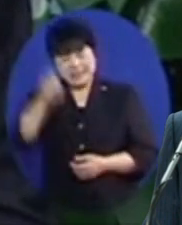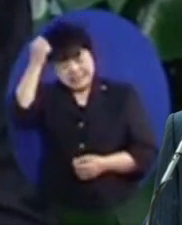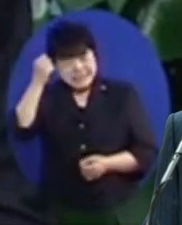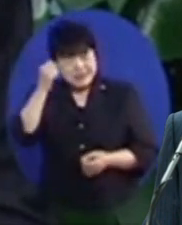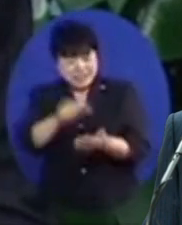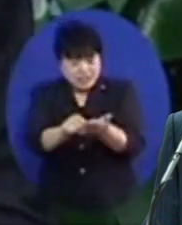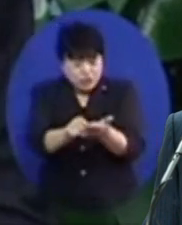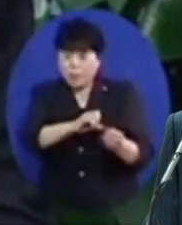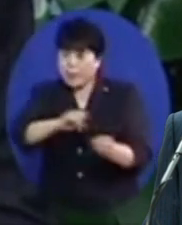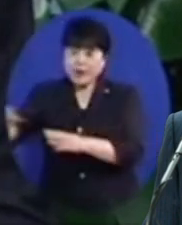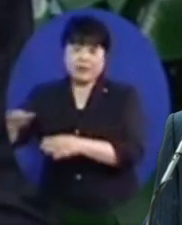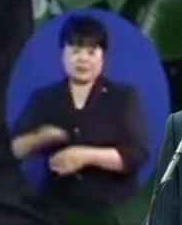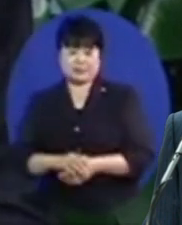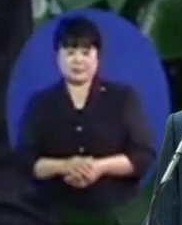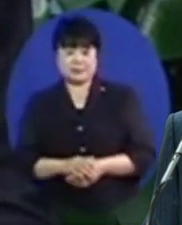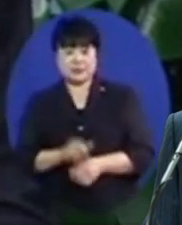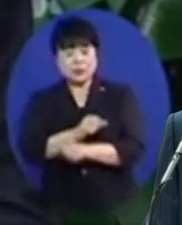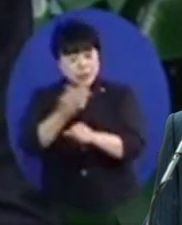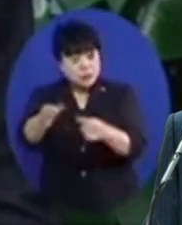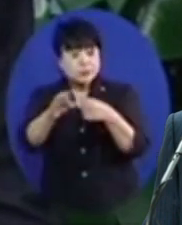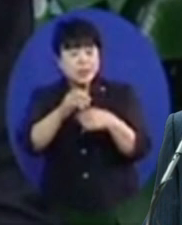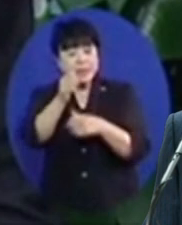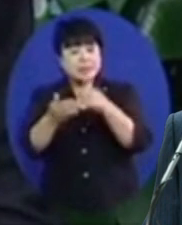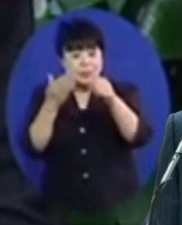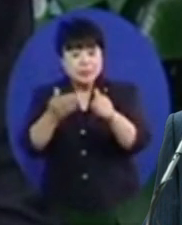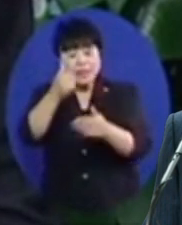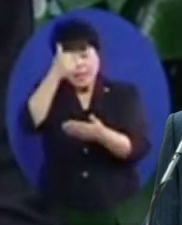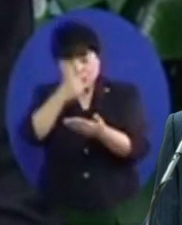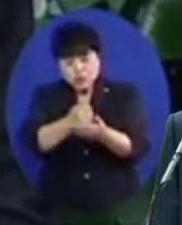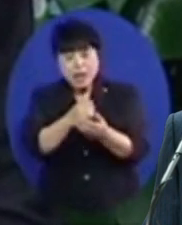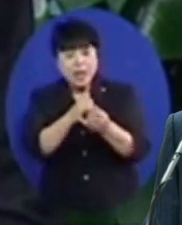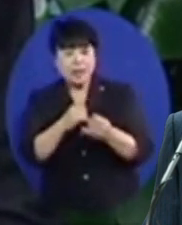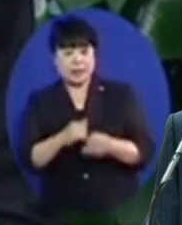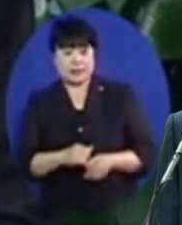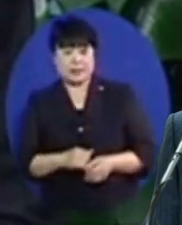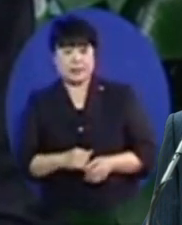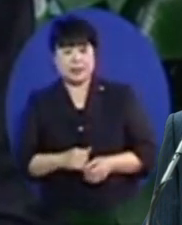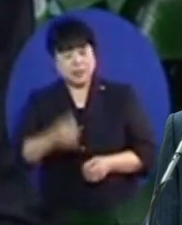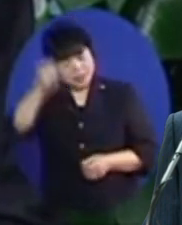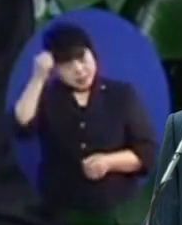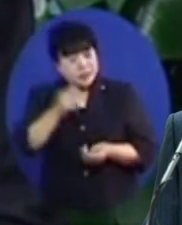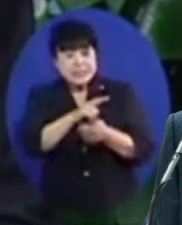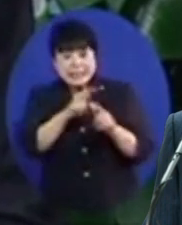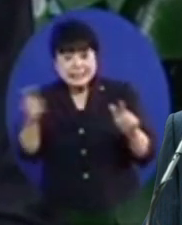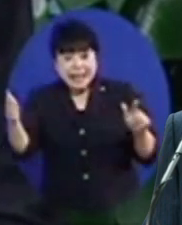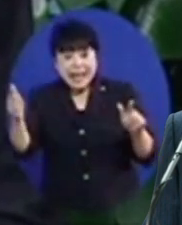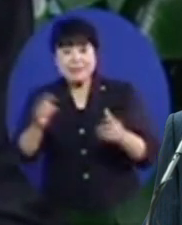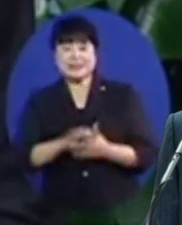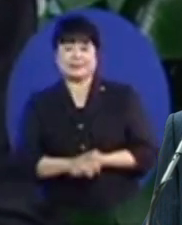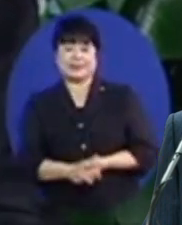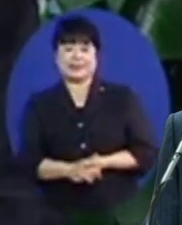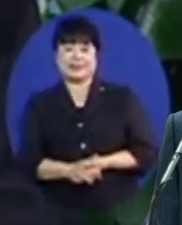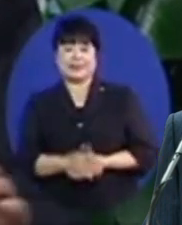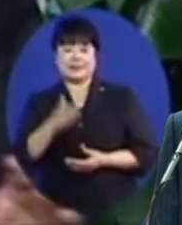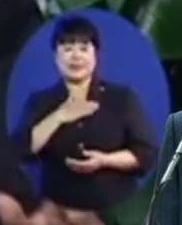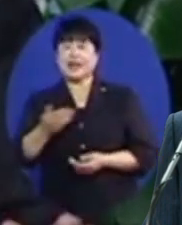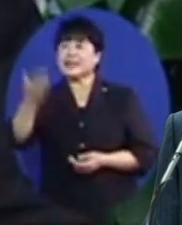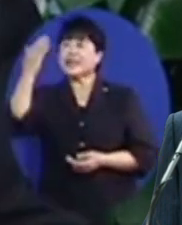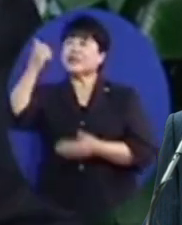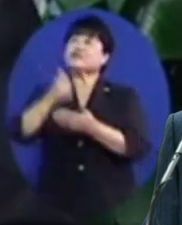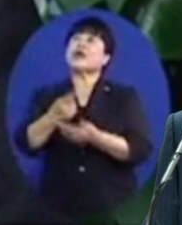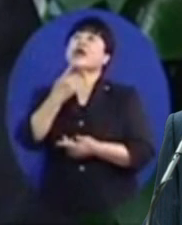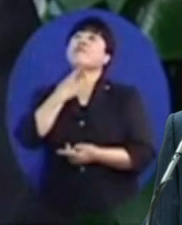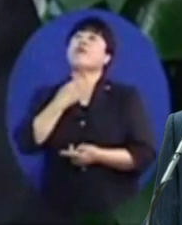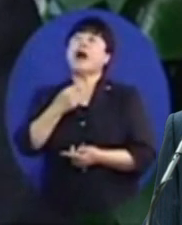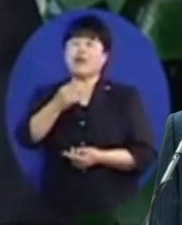돼요. 내가 죄를 용서하면 하나님은 나의 죄를 기억지 아니하신다고 말하는 것입니다. 내가 과거에 죄를